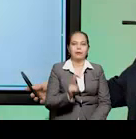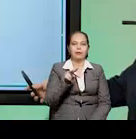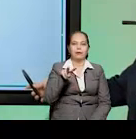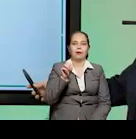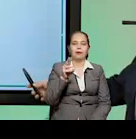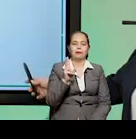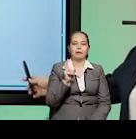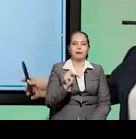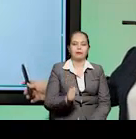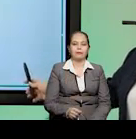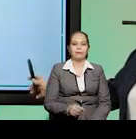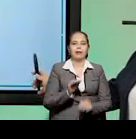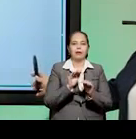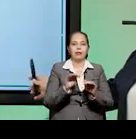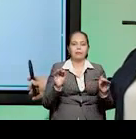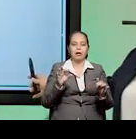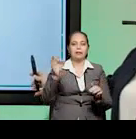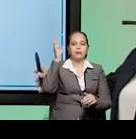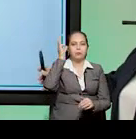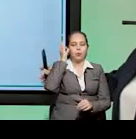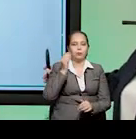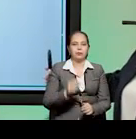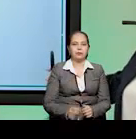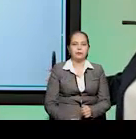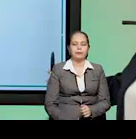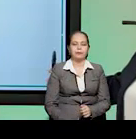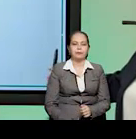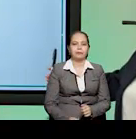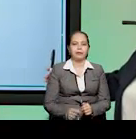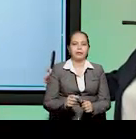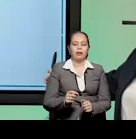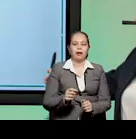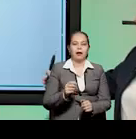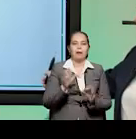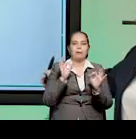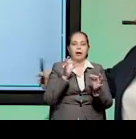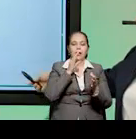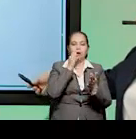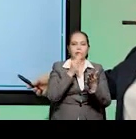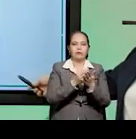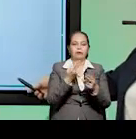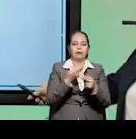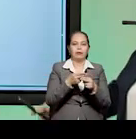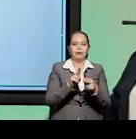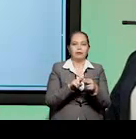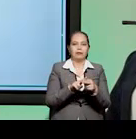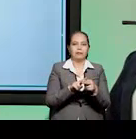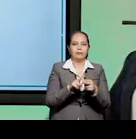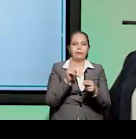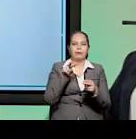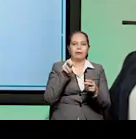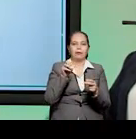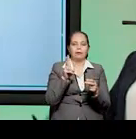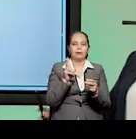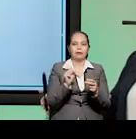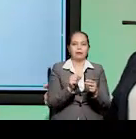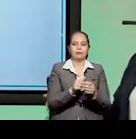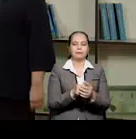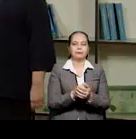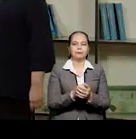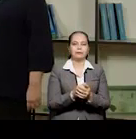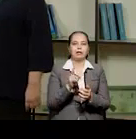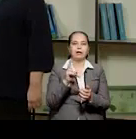клетка. Ребята, вспомните, правильный ответ – это клетка.